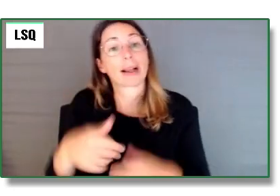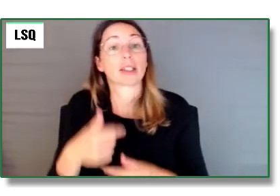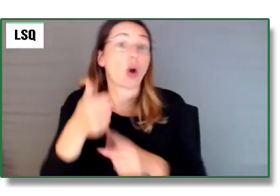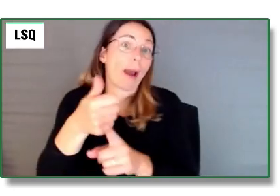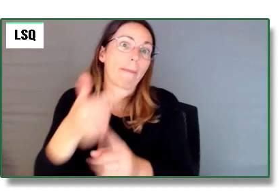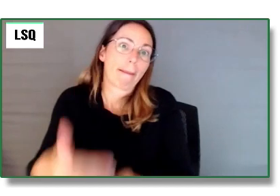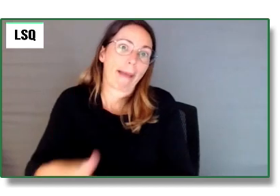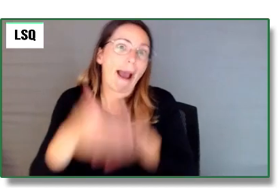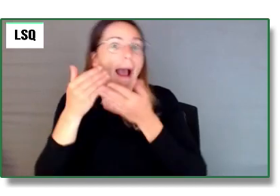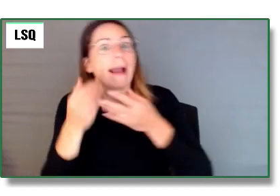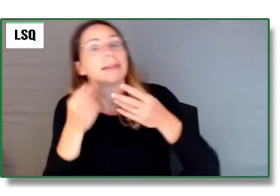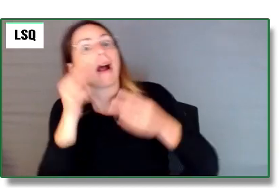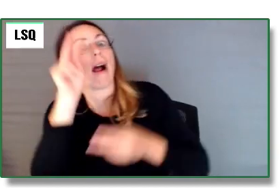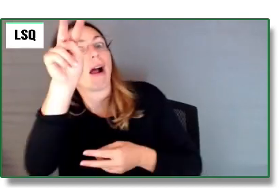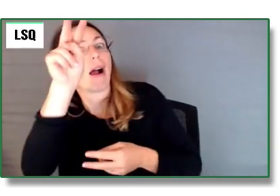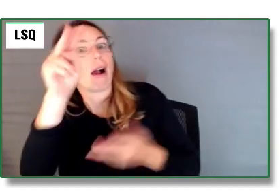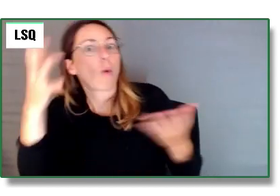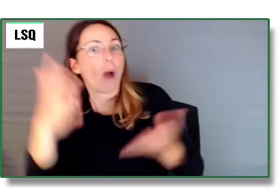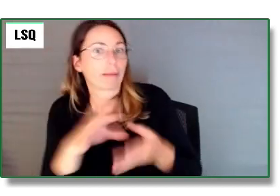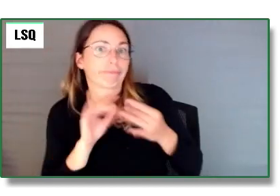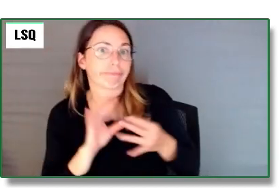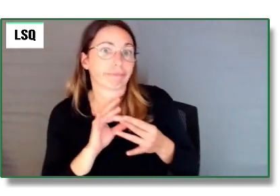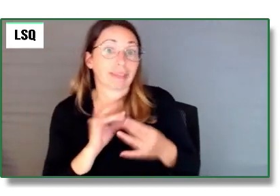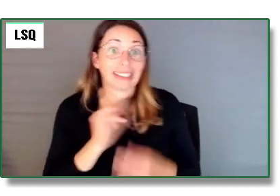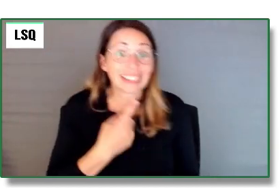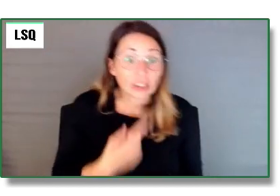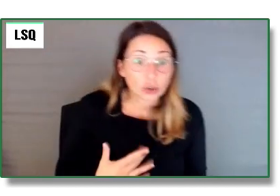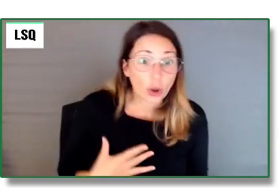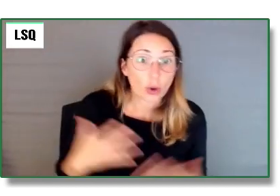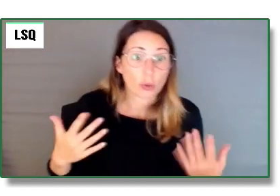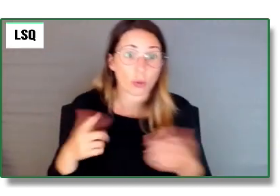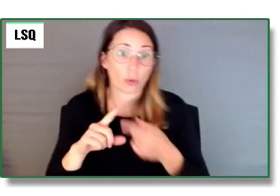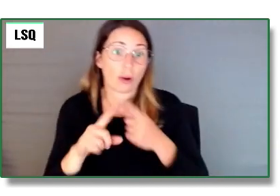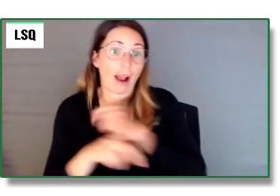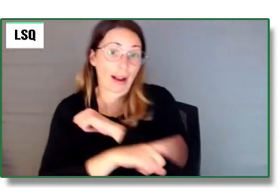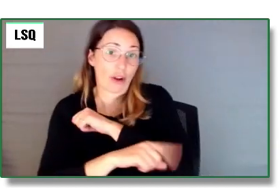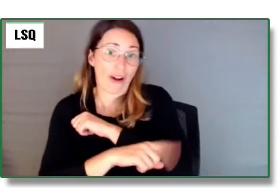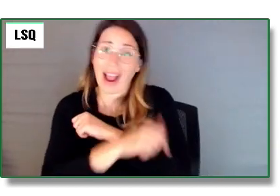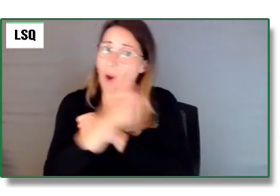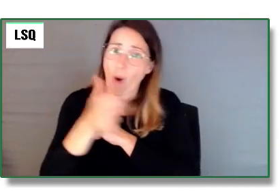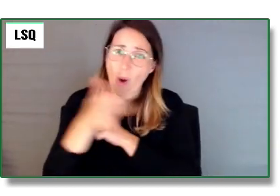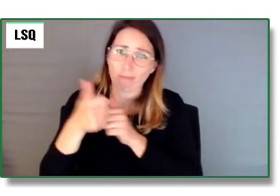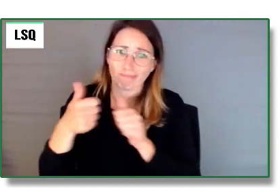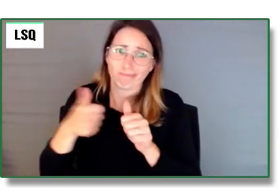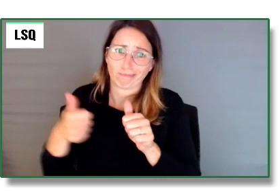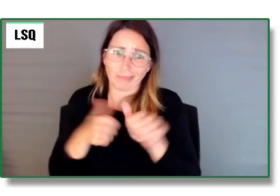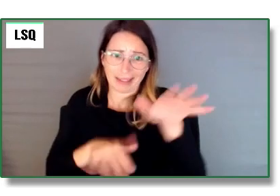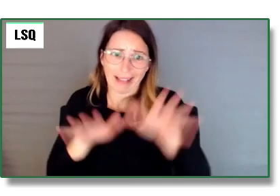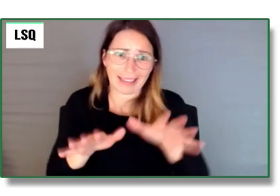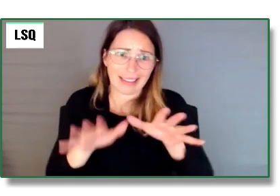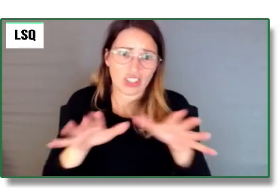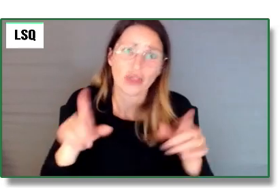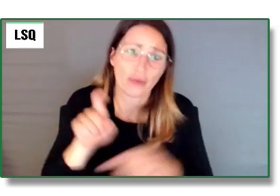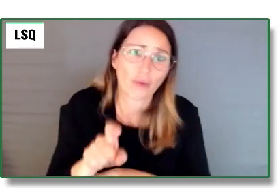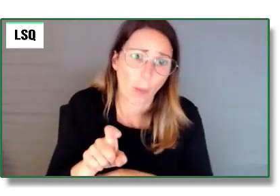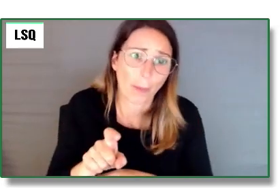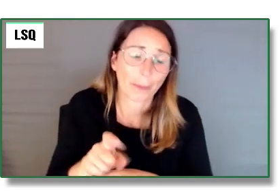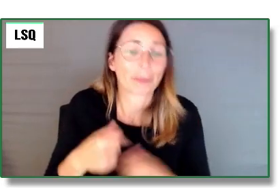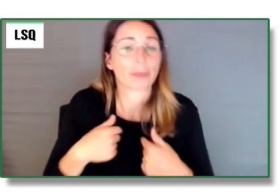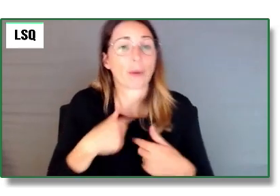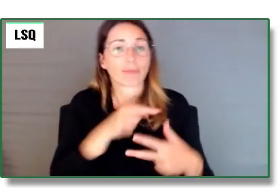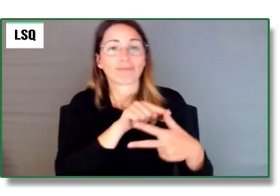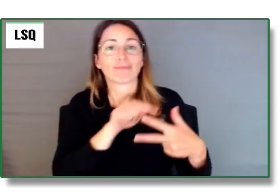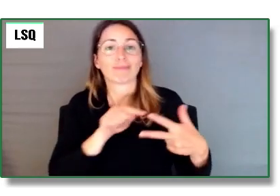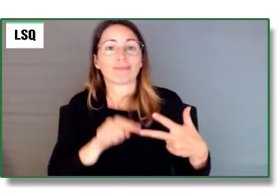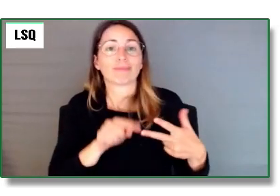suis seule ou avec un collègue, je devais employer différentes tactiques. Je vais vous parler des 3 endroits que nous visitons le plus fréquemment. Le premier est